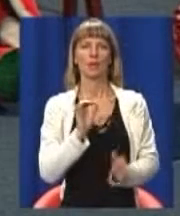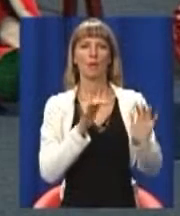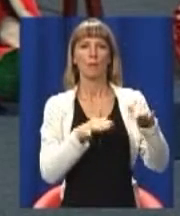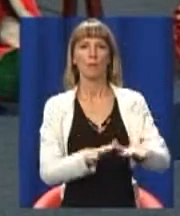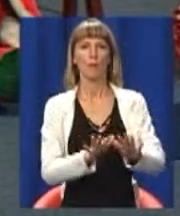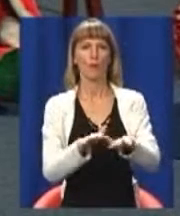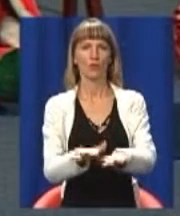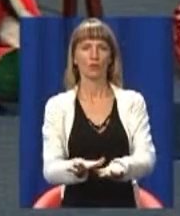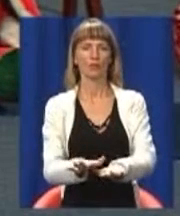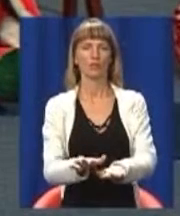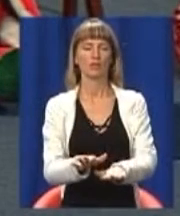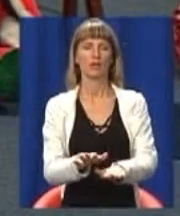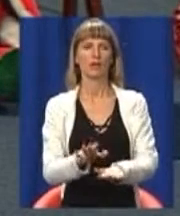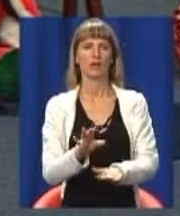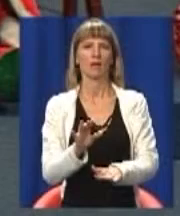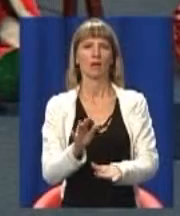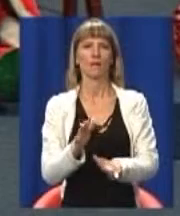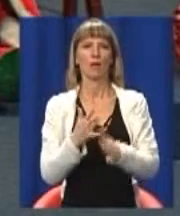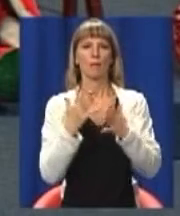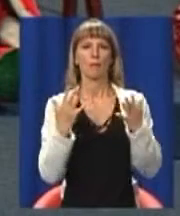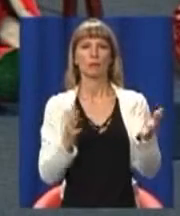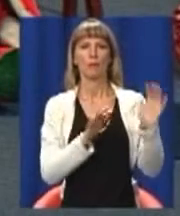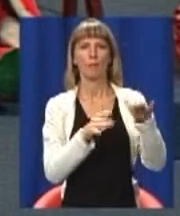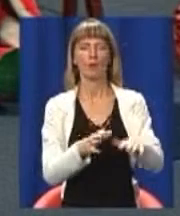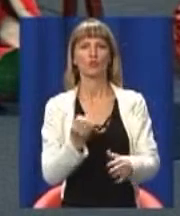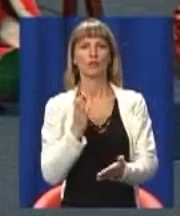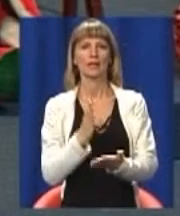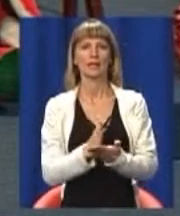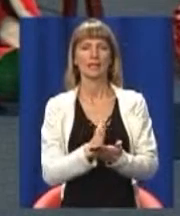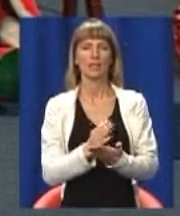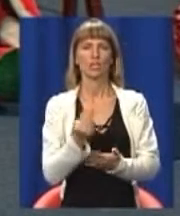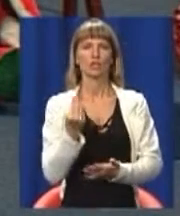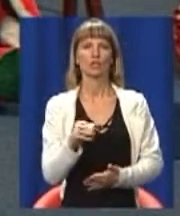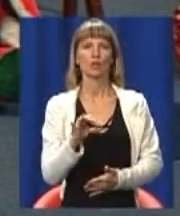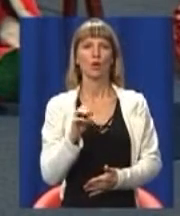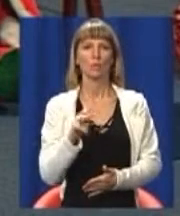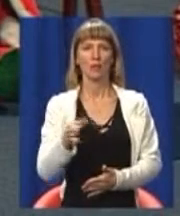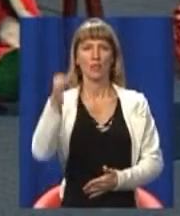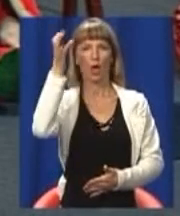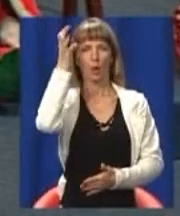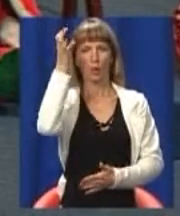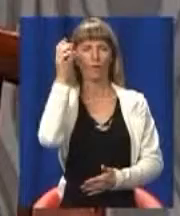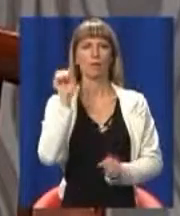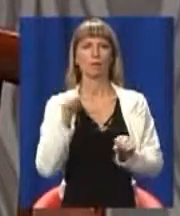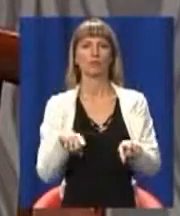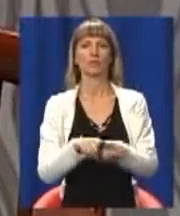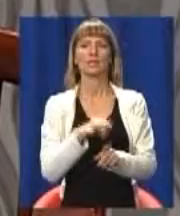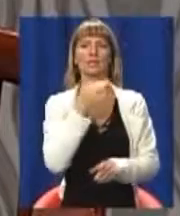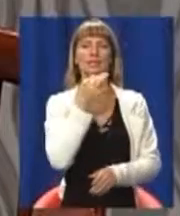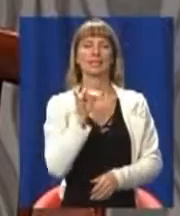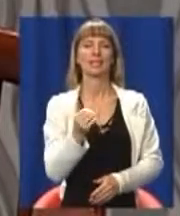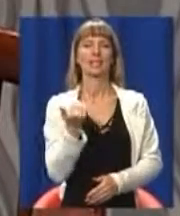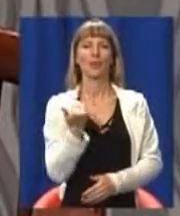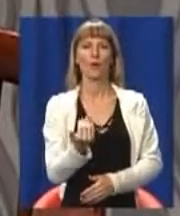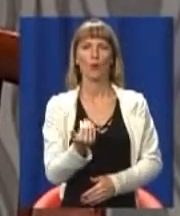морі, там, в океанах. А ще є шторм, ну, такий собі науковий, його можна так ще назвати, і